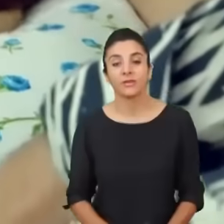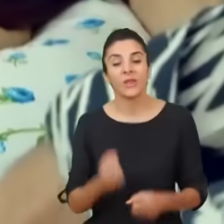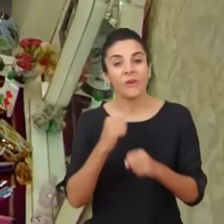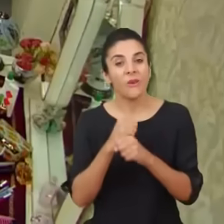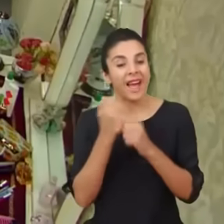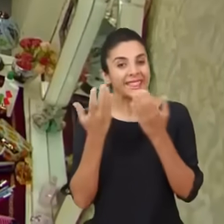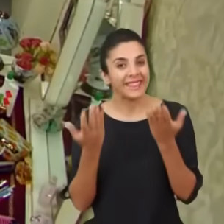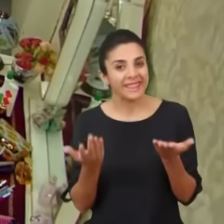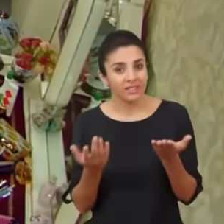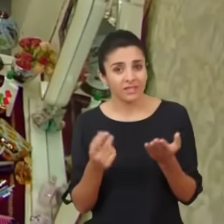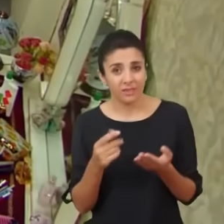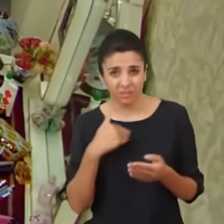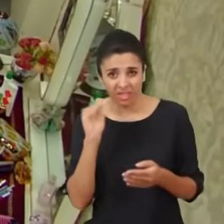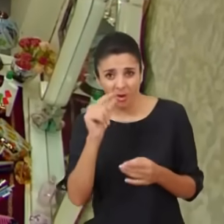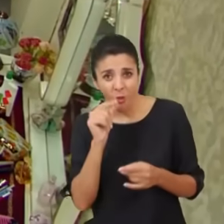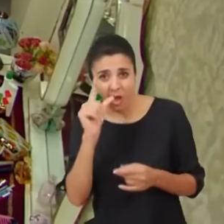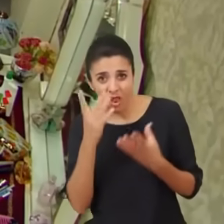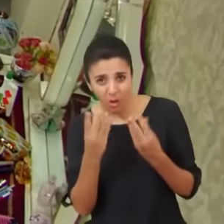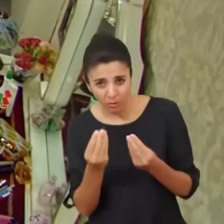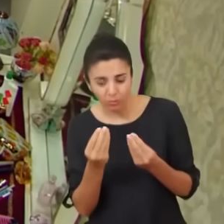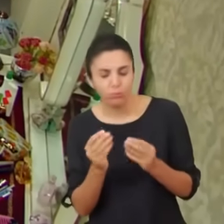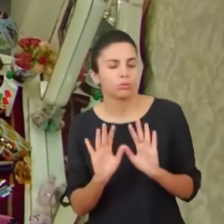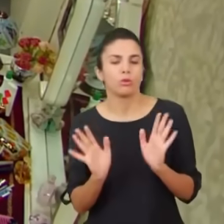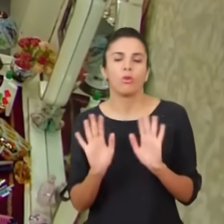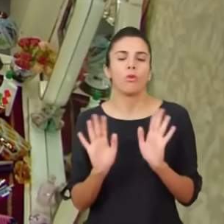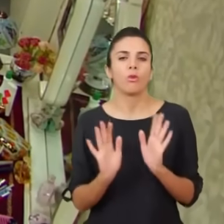Günaydın. Uyandırmadım değil mi?